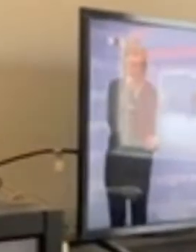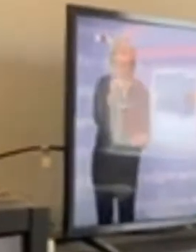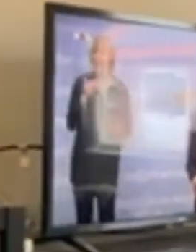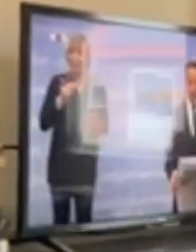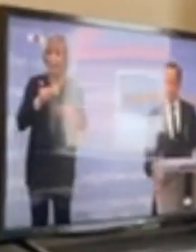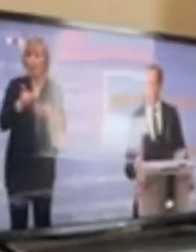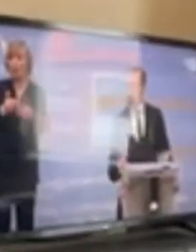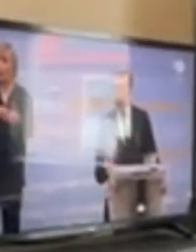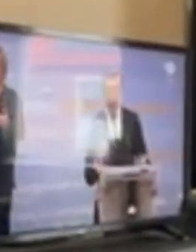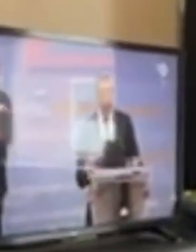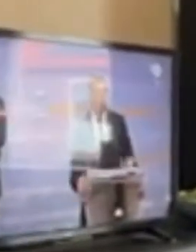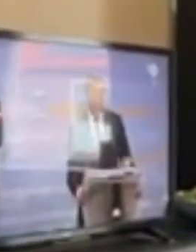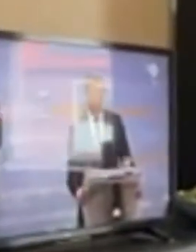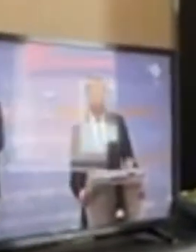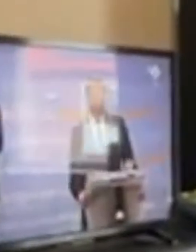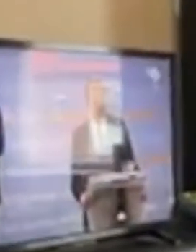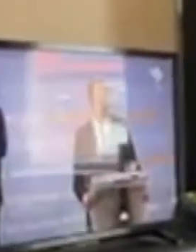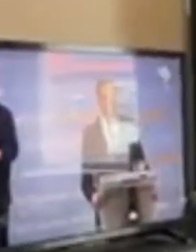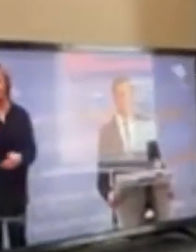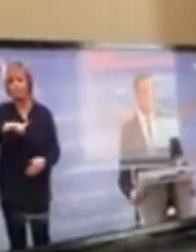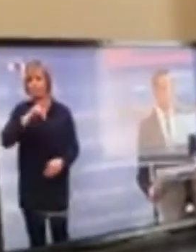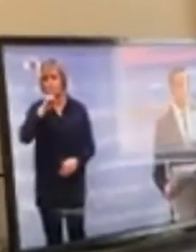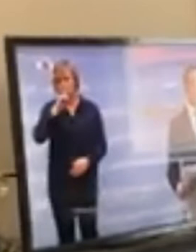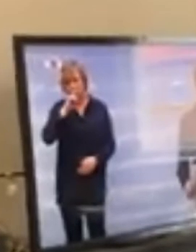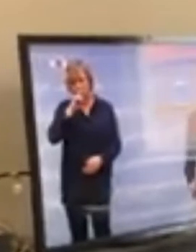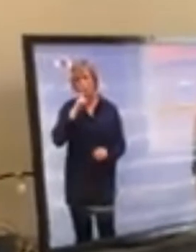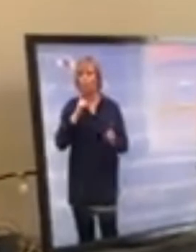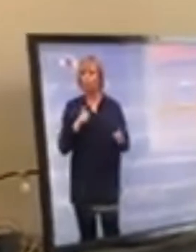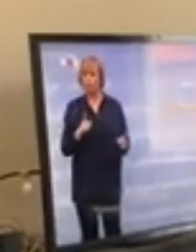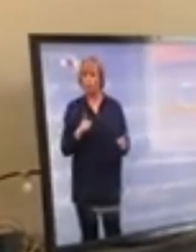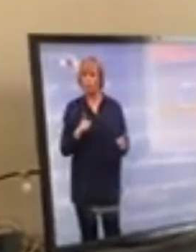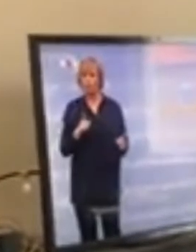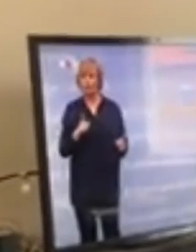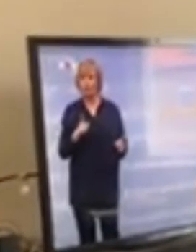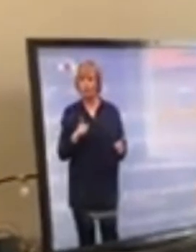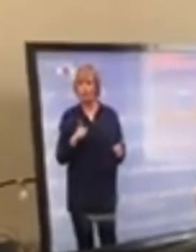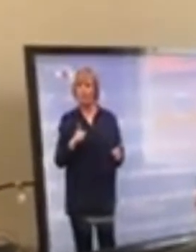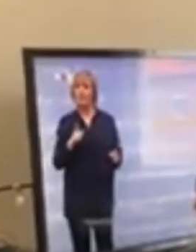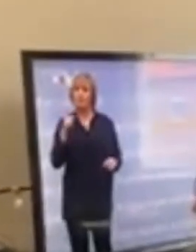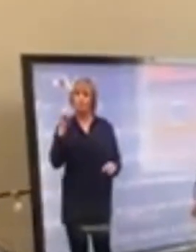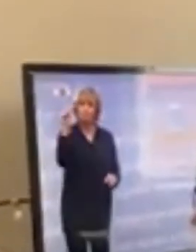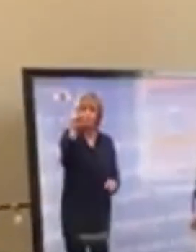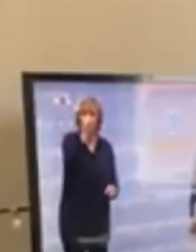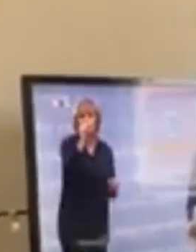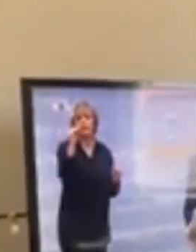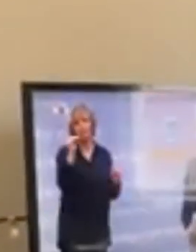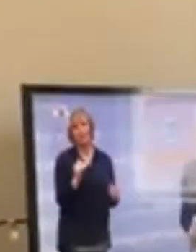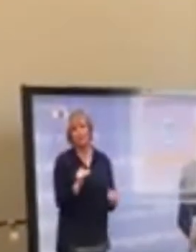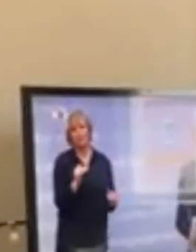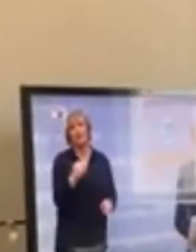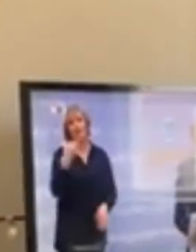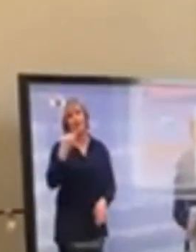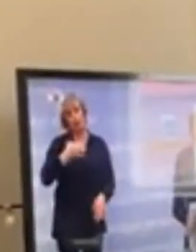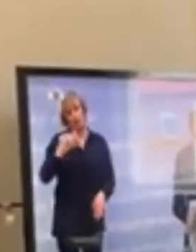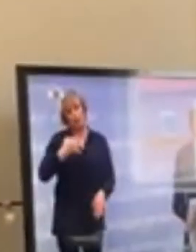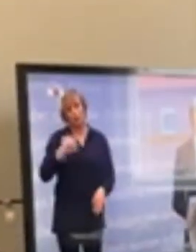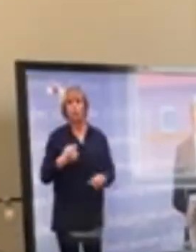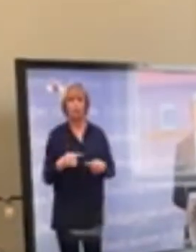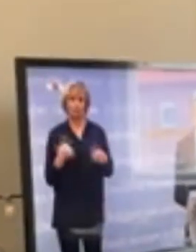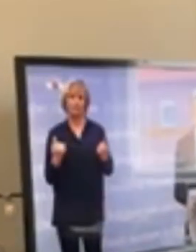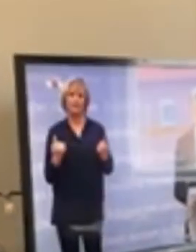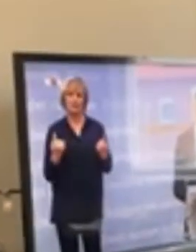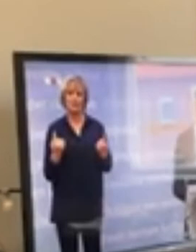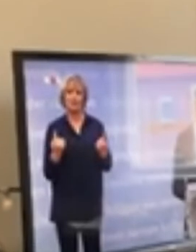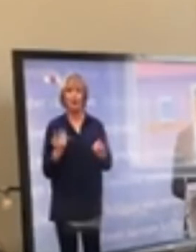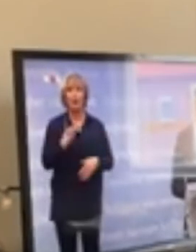is, moeten we deze donkere weken door. Weken met nog minder uit en nog meer thuis. En zeker voor jongeren